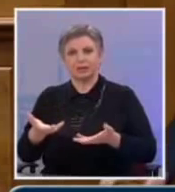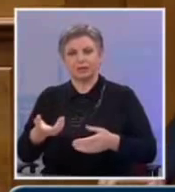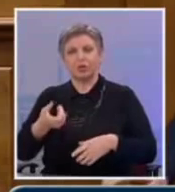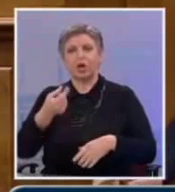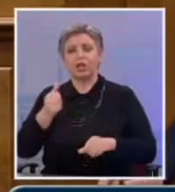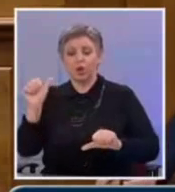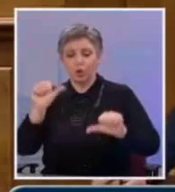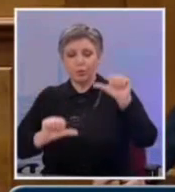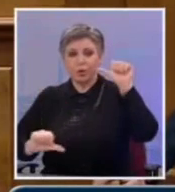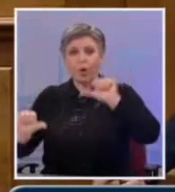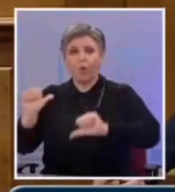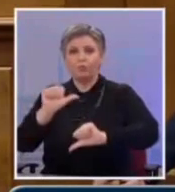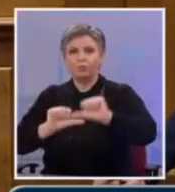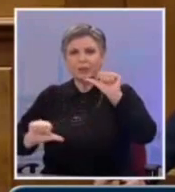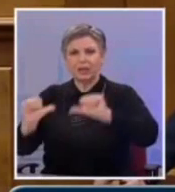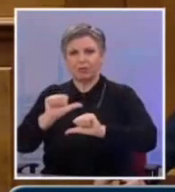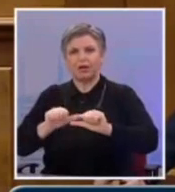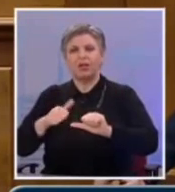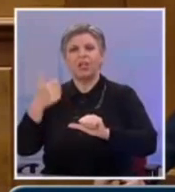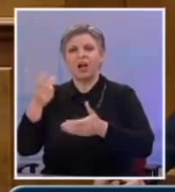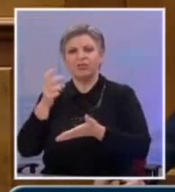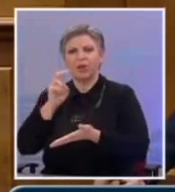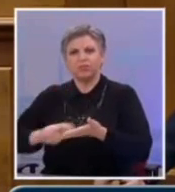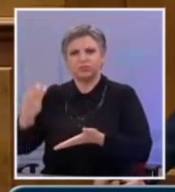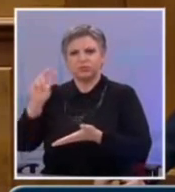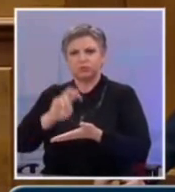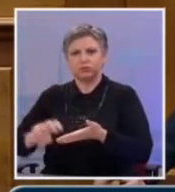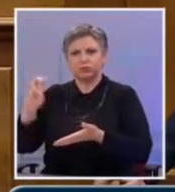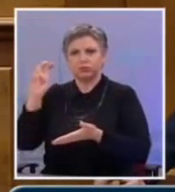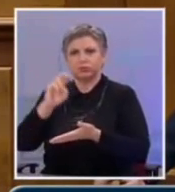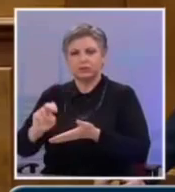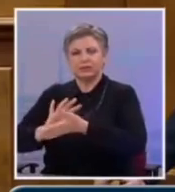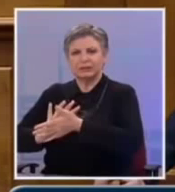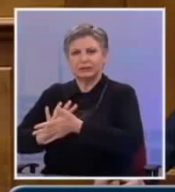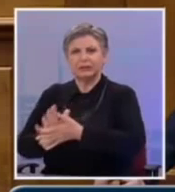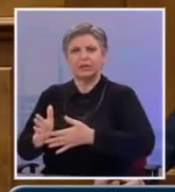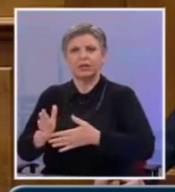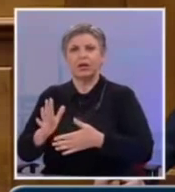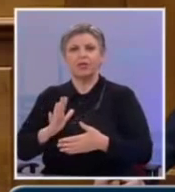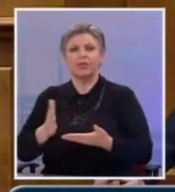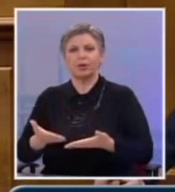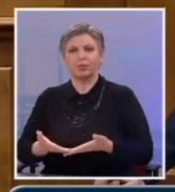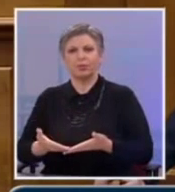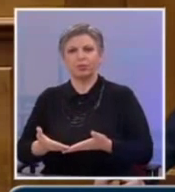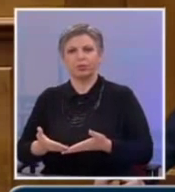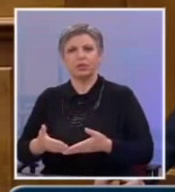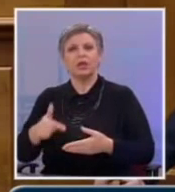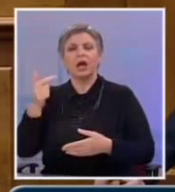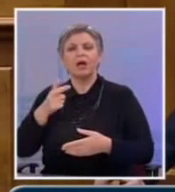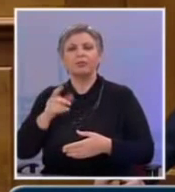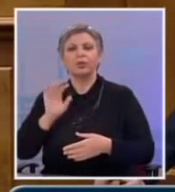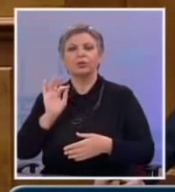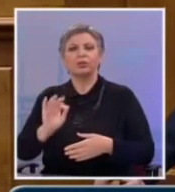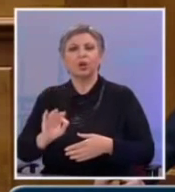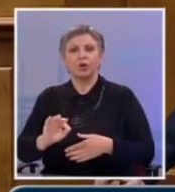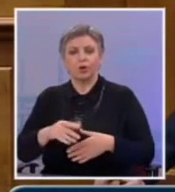λεηλασίας και εξαθλίωσης που για να εφαρμοστεί απαιτούσε ένα πράγμα. Τη συρρίκνωση και την υποβάθμιση